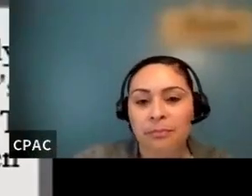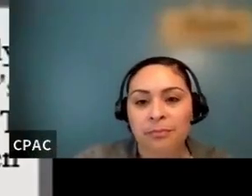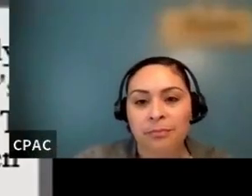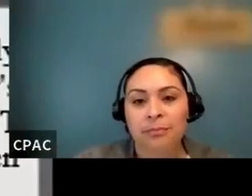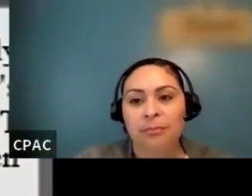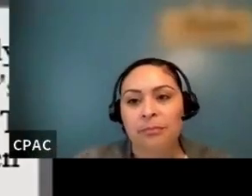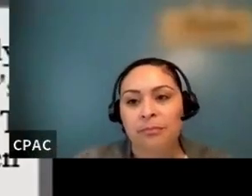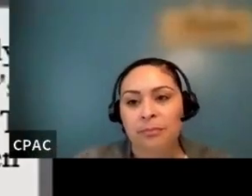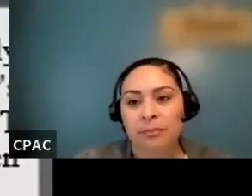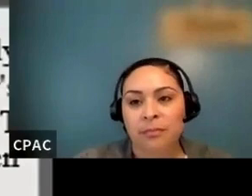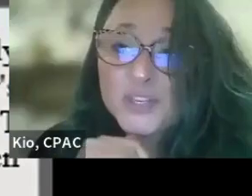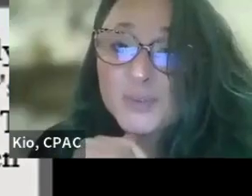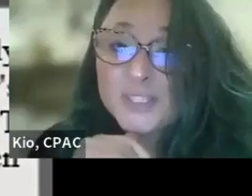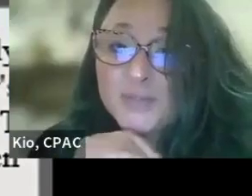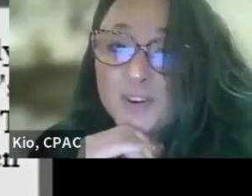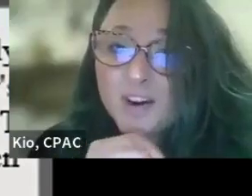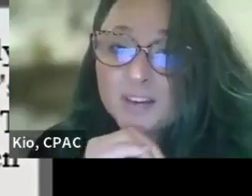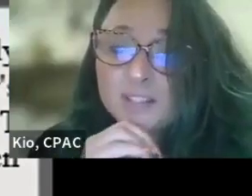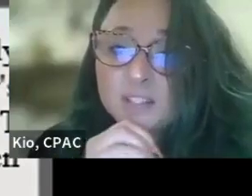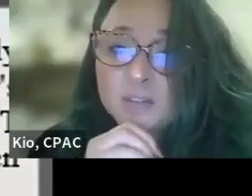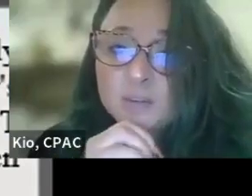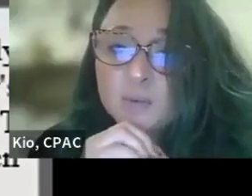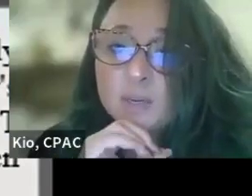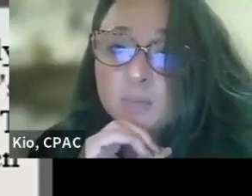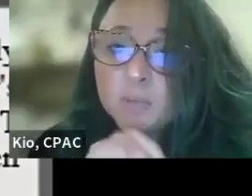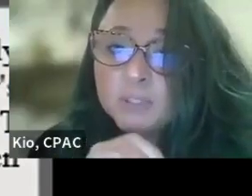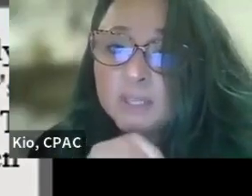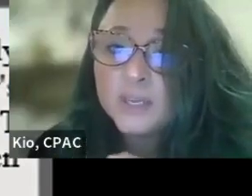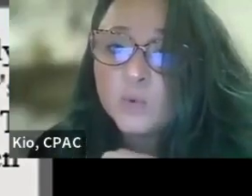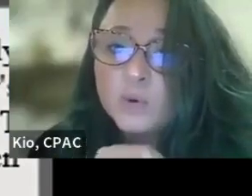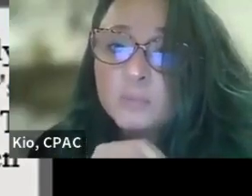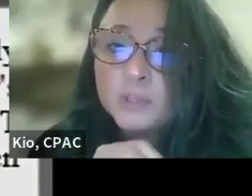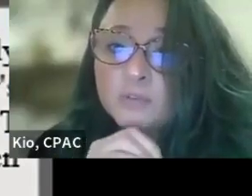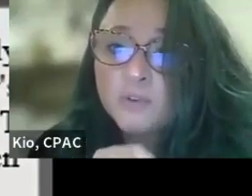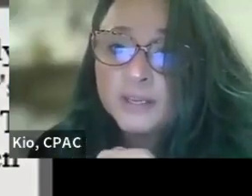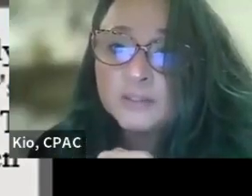我想让你们知道非常重要，你要告诉别人你需要一个